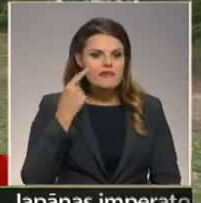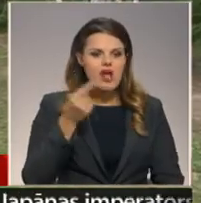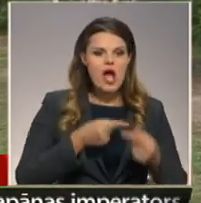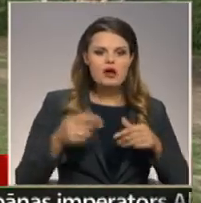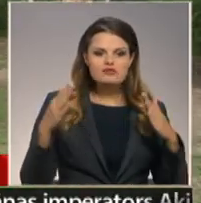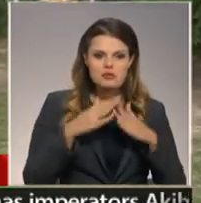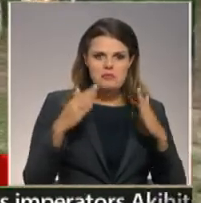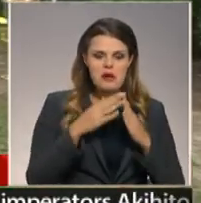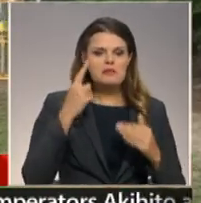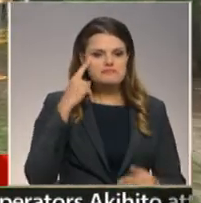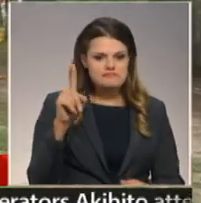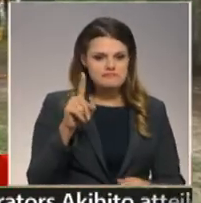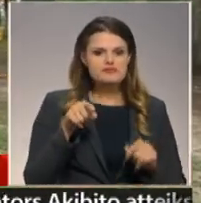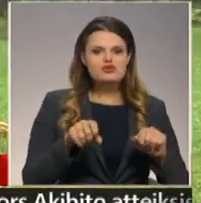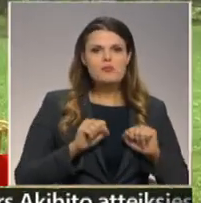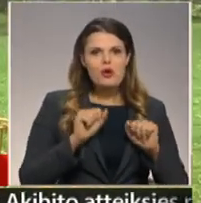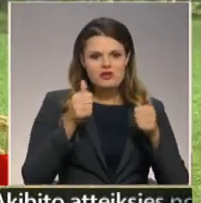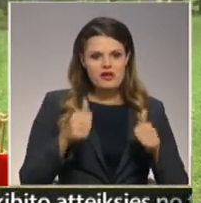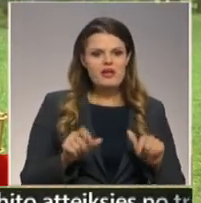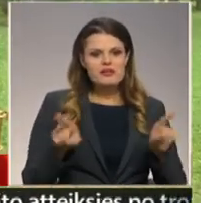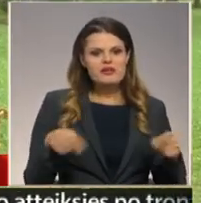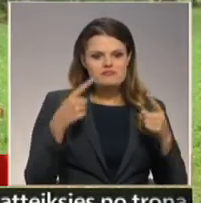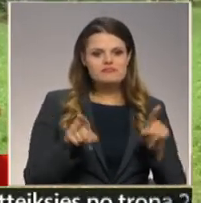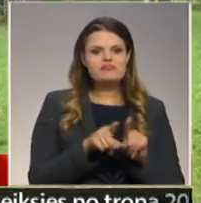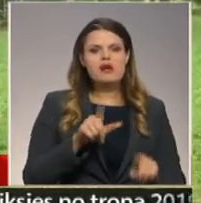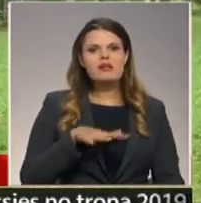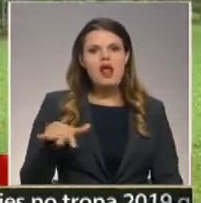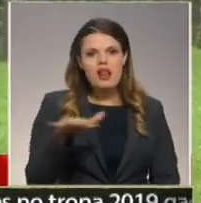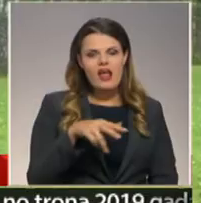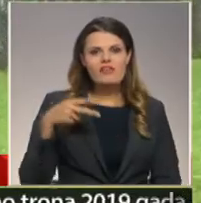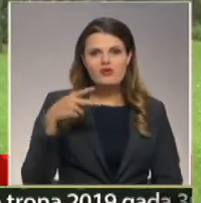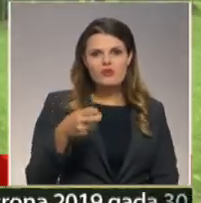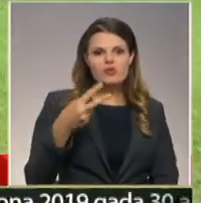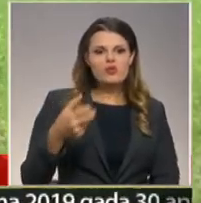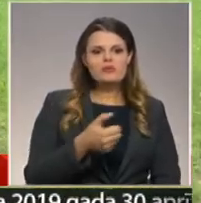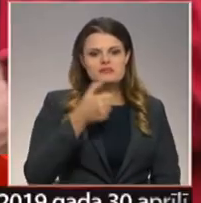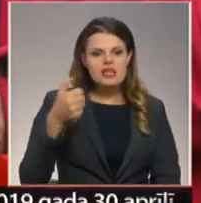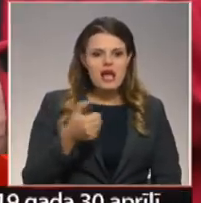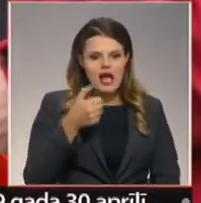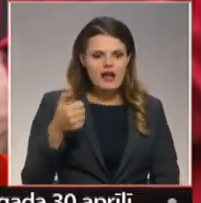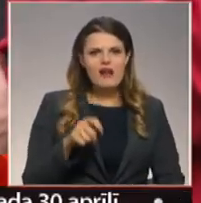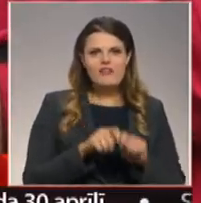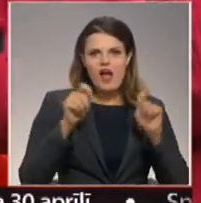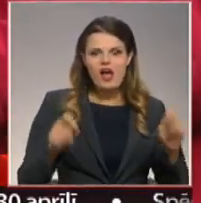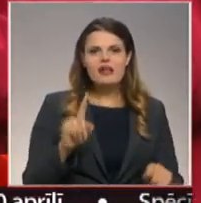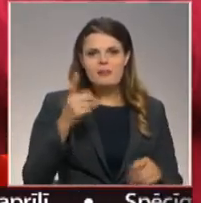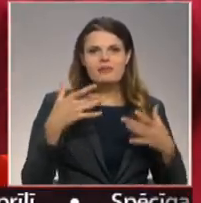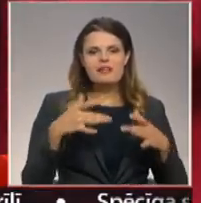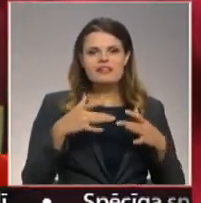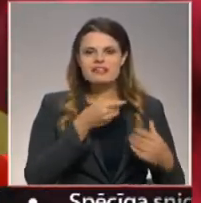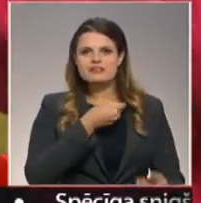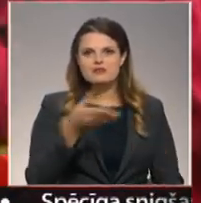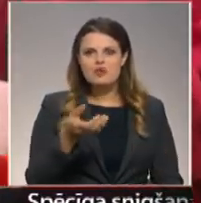Atgriežoties mājās, radusies ideja šo sporta veidu attīstīt arī Latvijā. 2012. Gadā tika atklāts pirmais disku